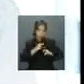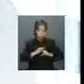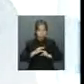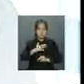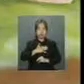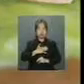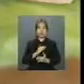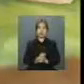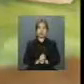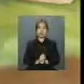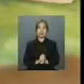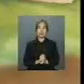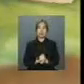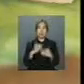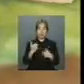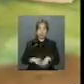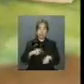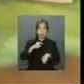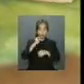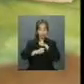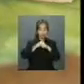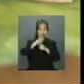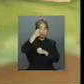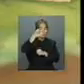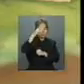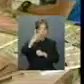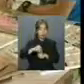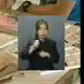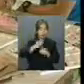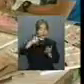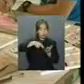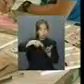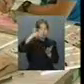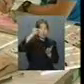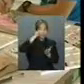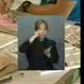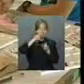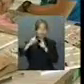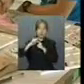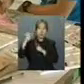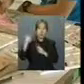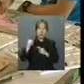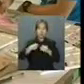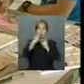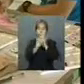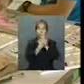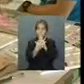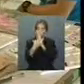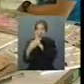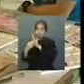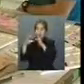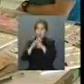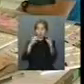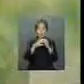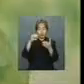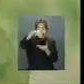องเป็นเวลา15ปีที่เขียนภาพวาดสีน้ำอย่างจริงจังและถ่ายทอดความรู้ในฐานะครูศิลปะให้นักเรียนในมหา